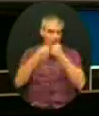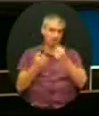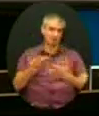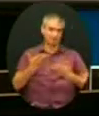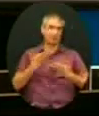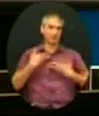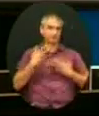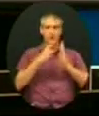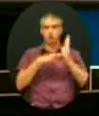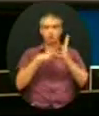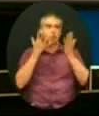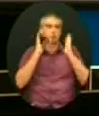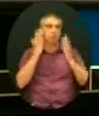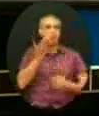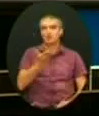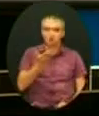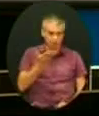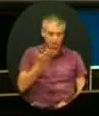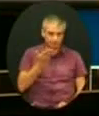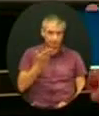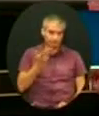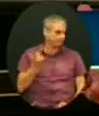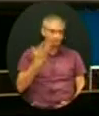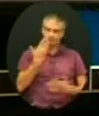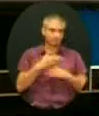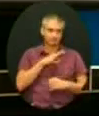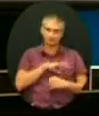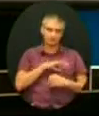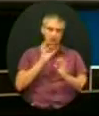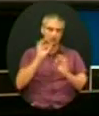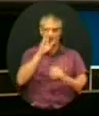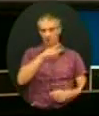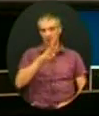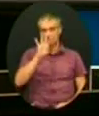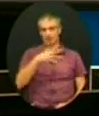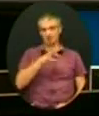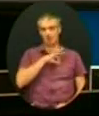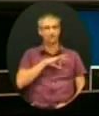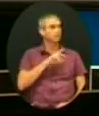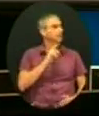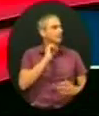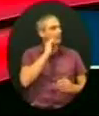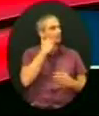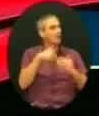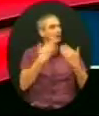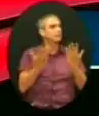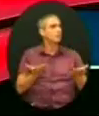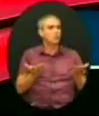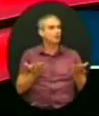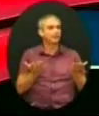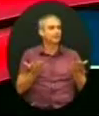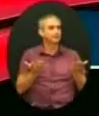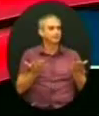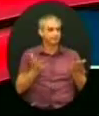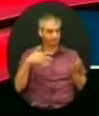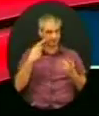את התמונות הנוראיות האלו שמשחקות לטובתם של הקטלונים. בבוקר שאחרי,